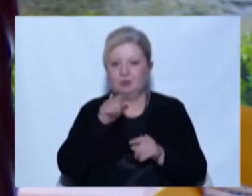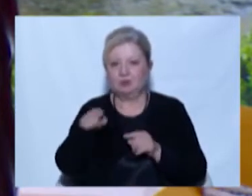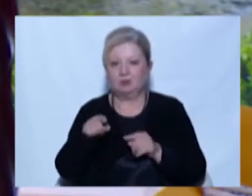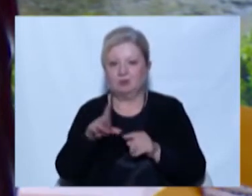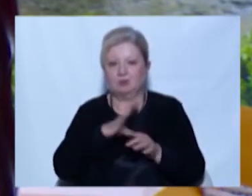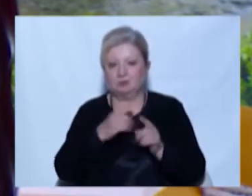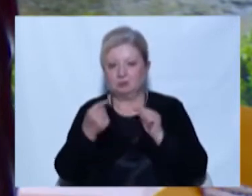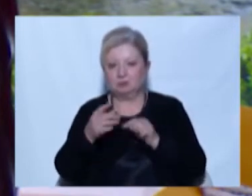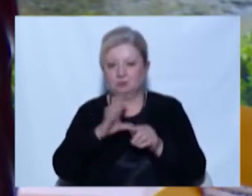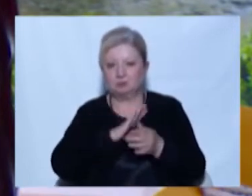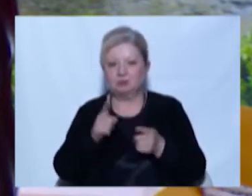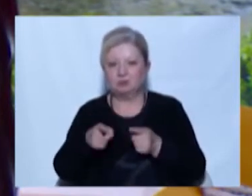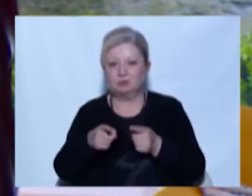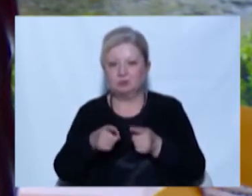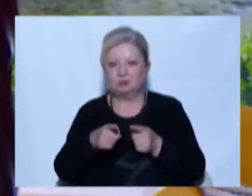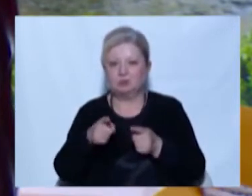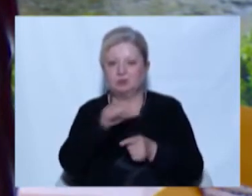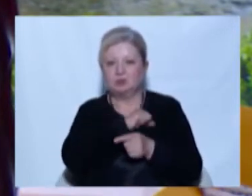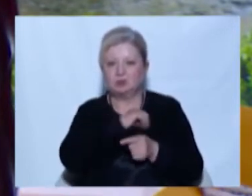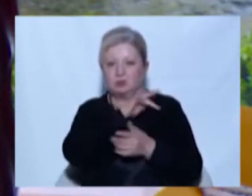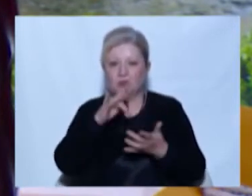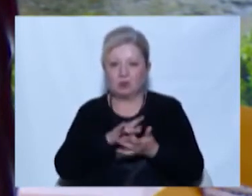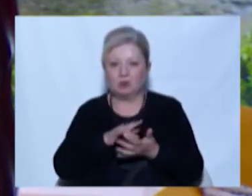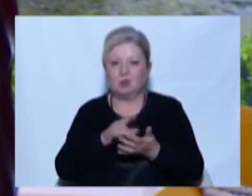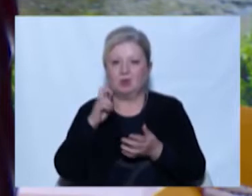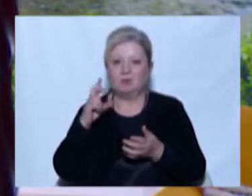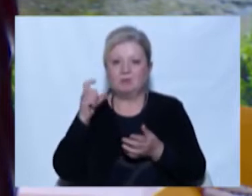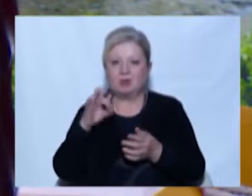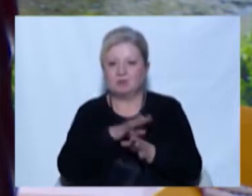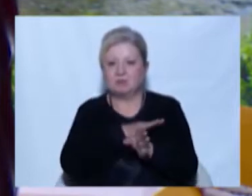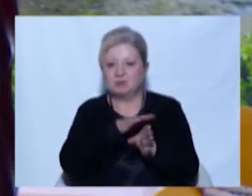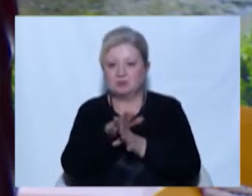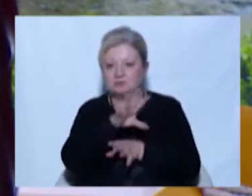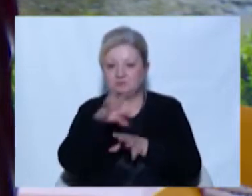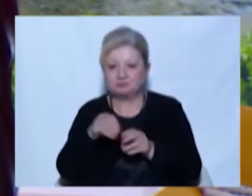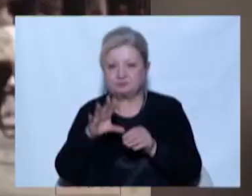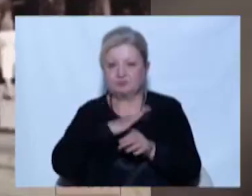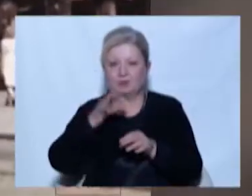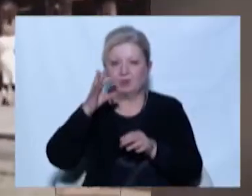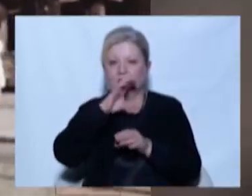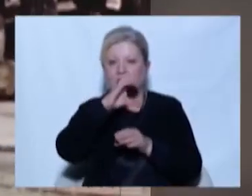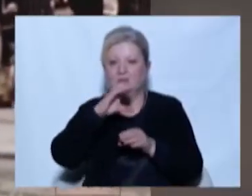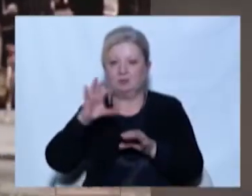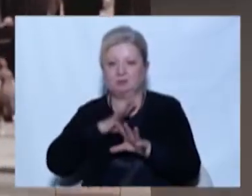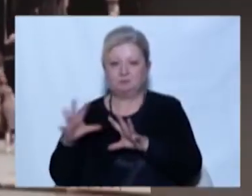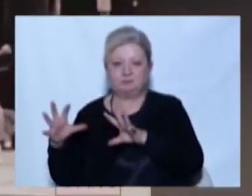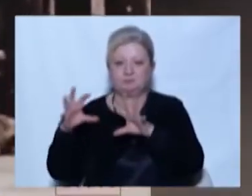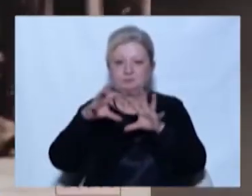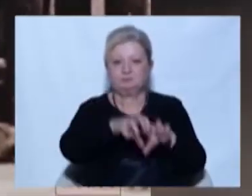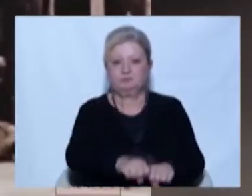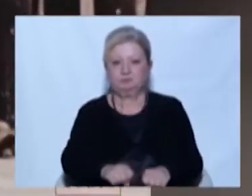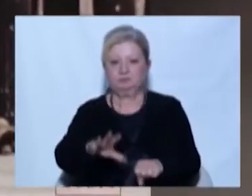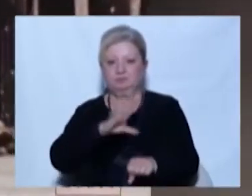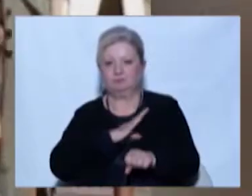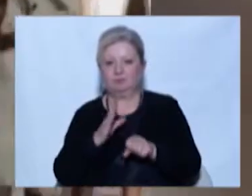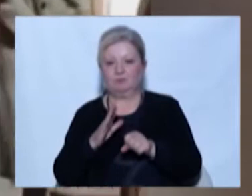იმაში მდგომარეობდა, რომ თავად ქალაქი ბერლინი მთლიანად საბჭოთა კავშირის მიერ ოკუპირებული აღმოსავლეთ